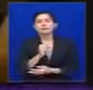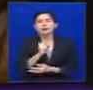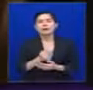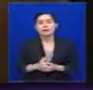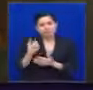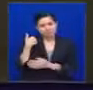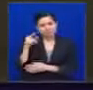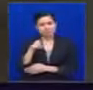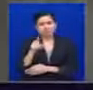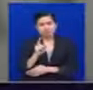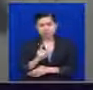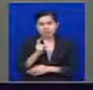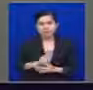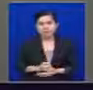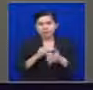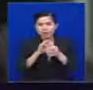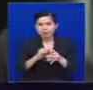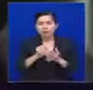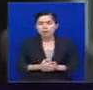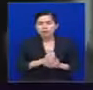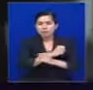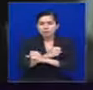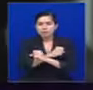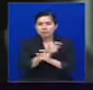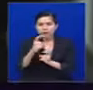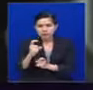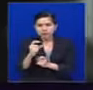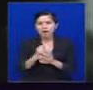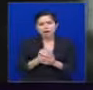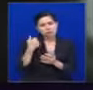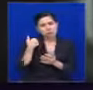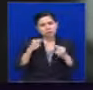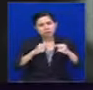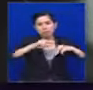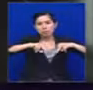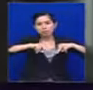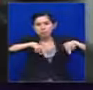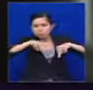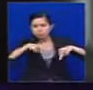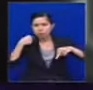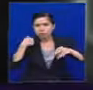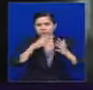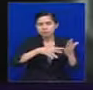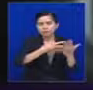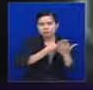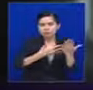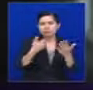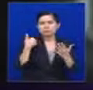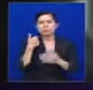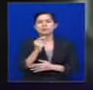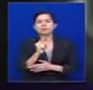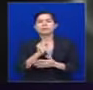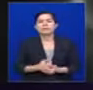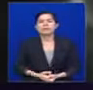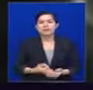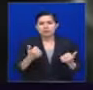การตั้งข้อสังเกตถึงการรักษาความปลอดภัยในพื้นที่ดังกล่าวว่าดำเนินการอย่างรัดกุมหรือไม่ซึ่งก็ทำให้ตำรวจและทหาร